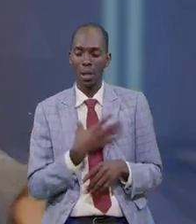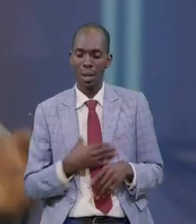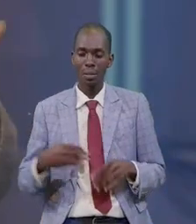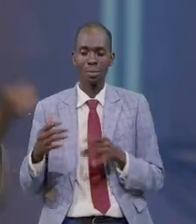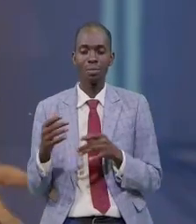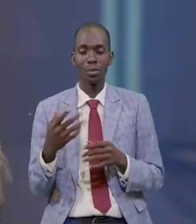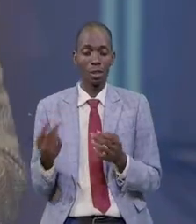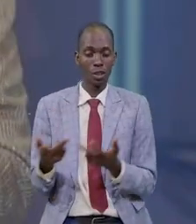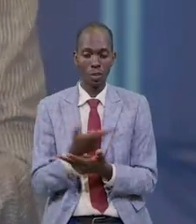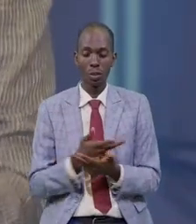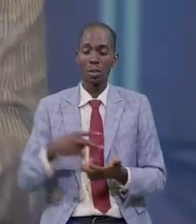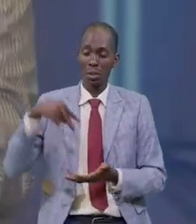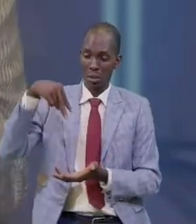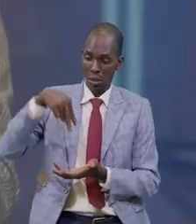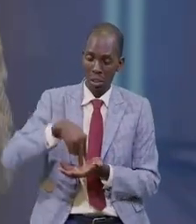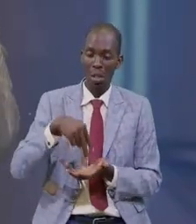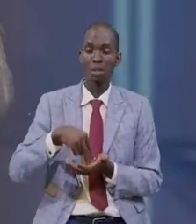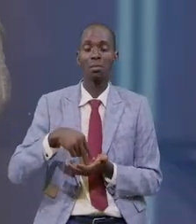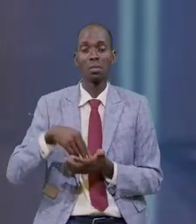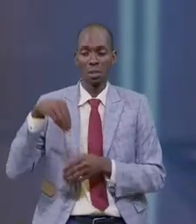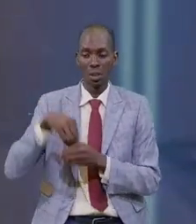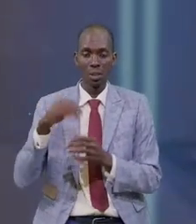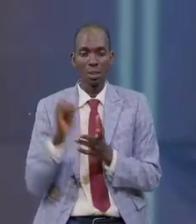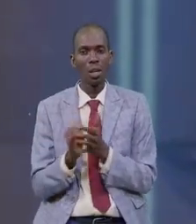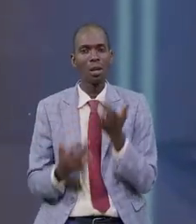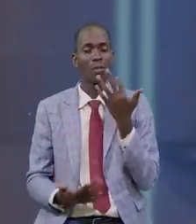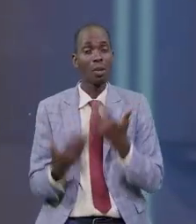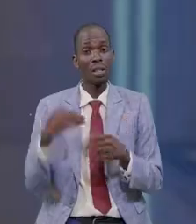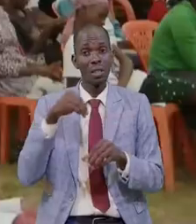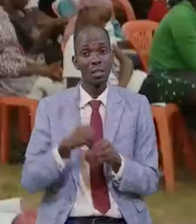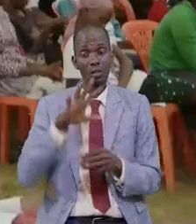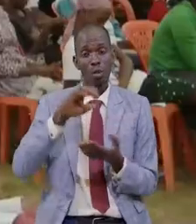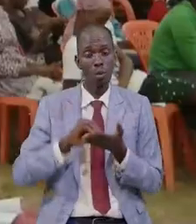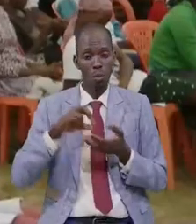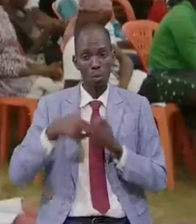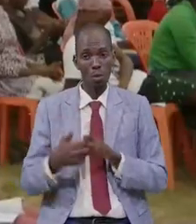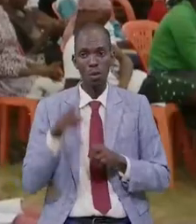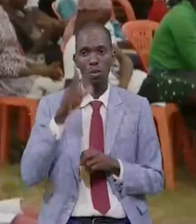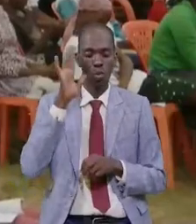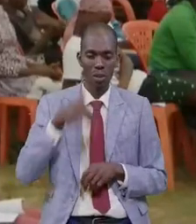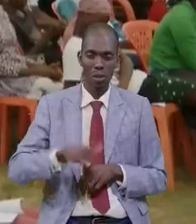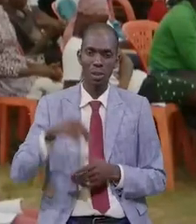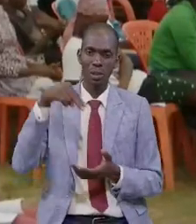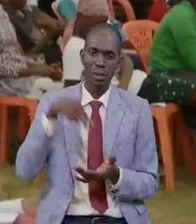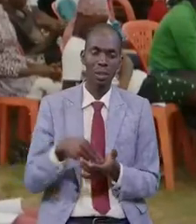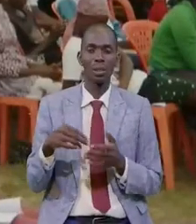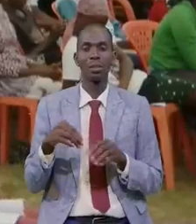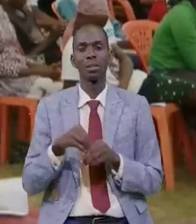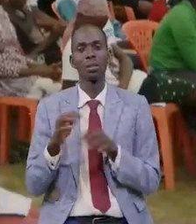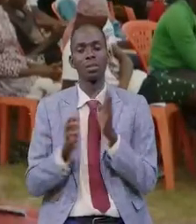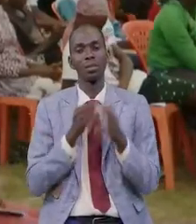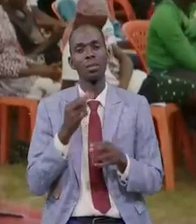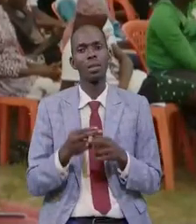importe la fournaise de feu ou de problème nous allons tenir ferme et une